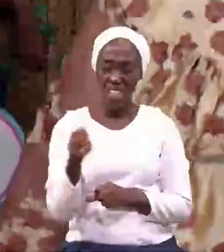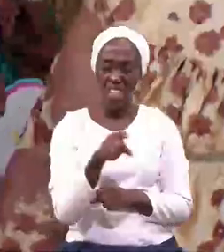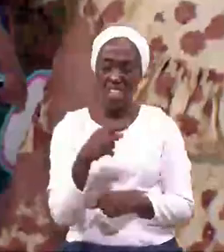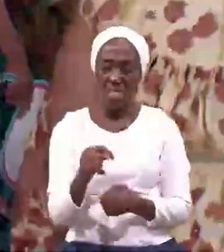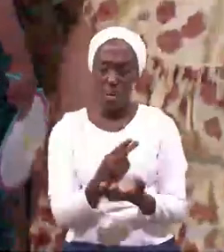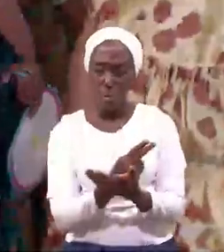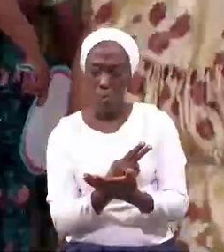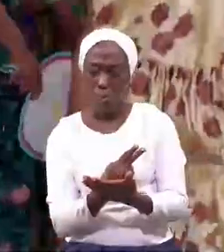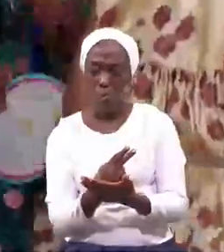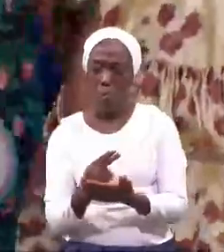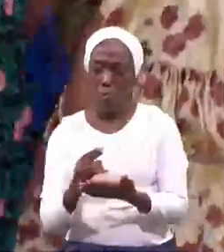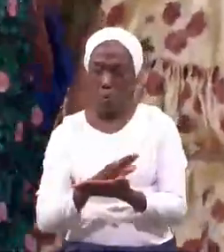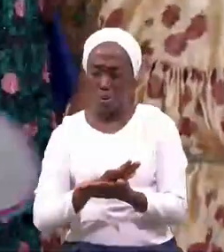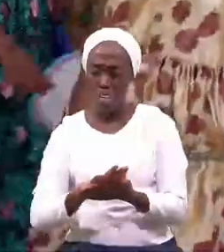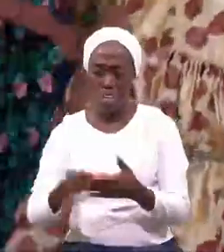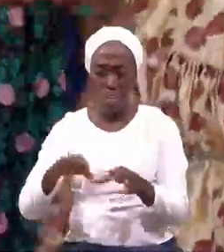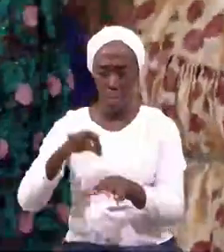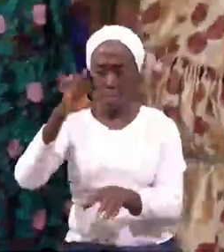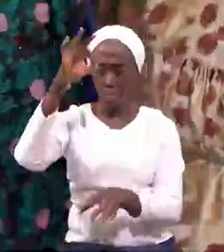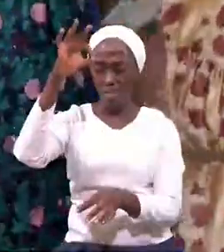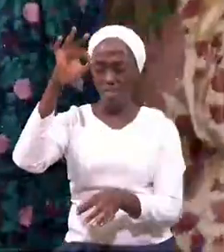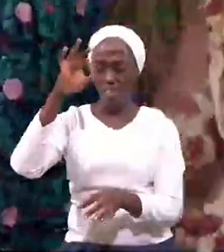Recevez le Saint-Esprit.